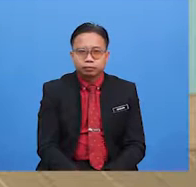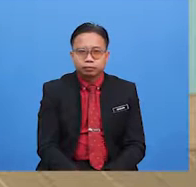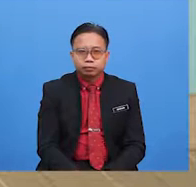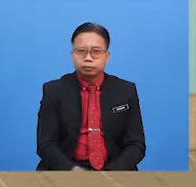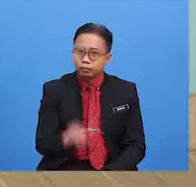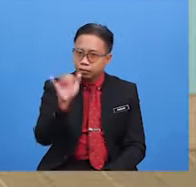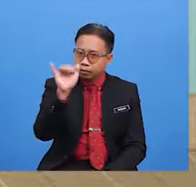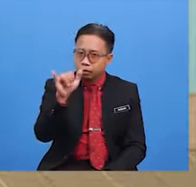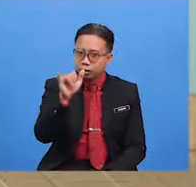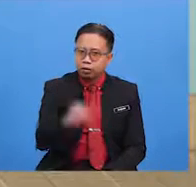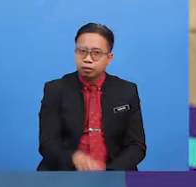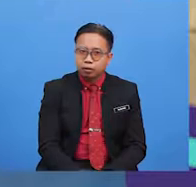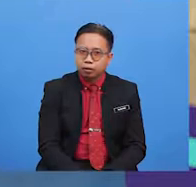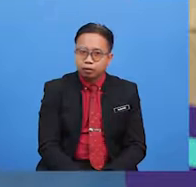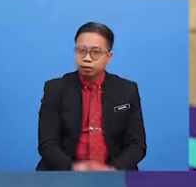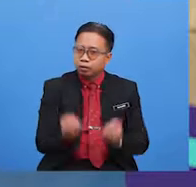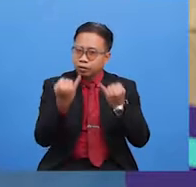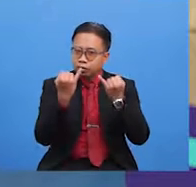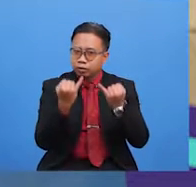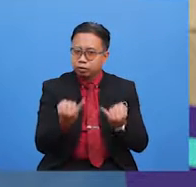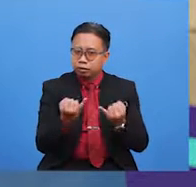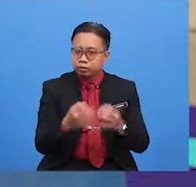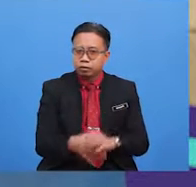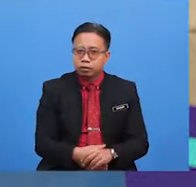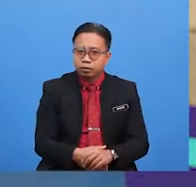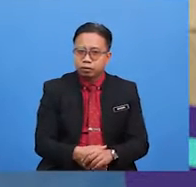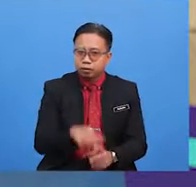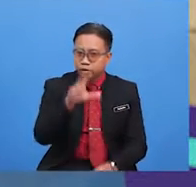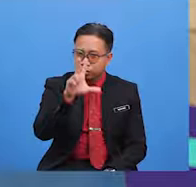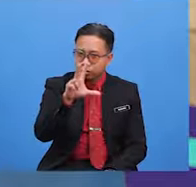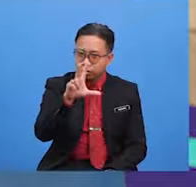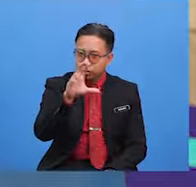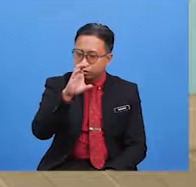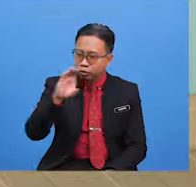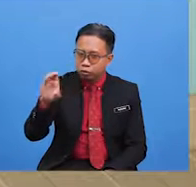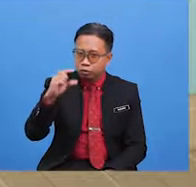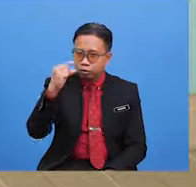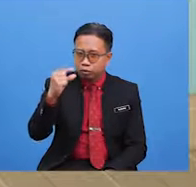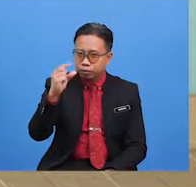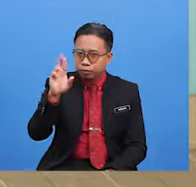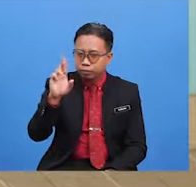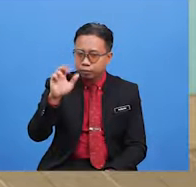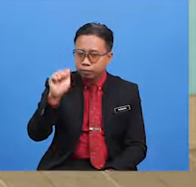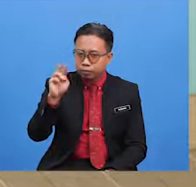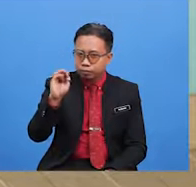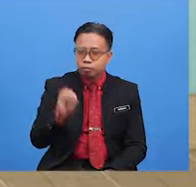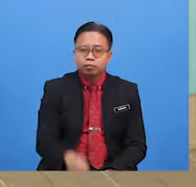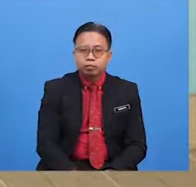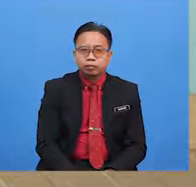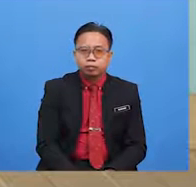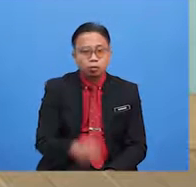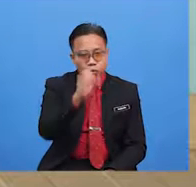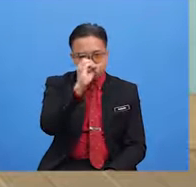Ya, yang mempunyai jising lebih kurang 300 gram atau bersamaan dengan